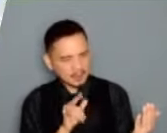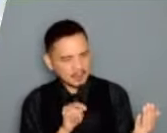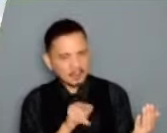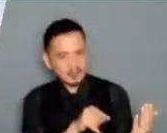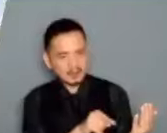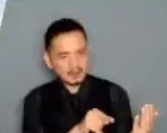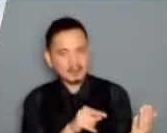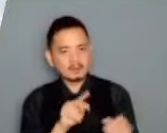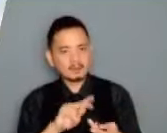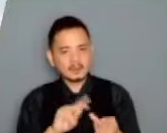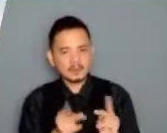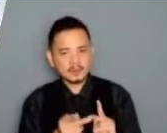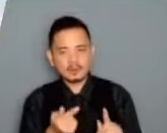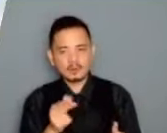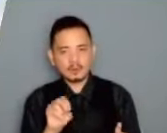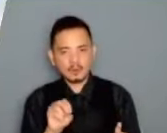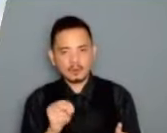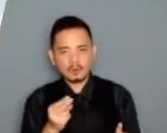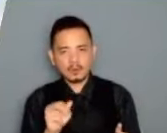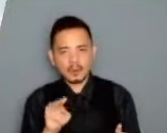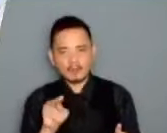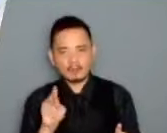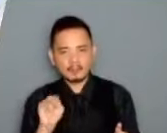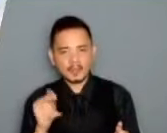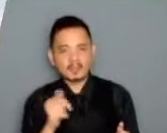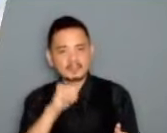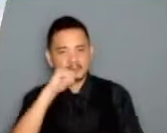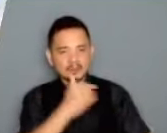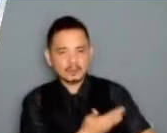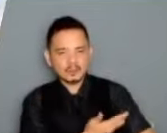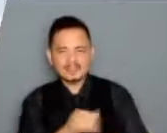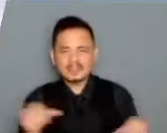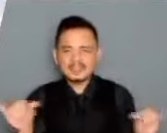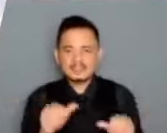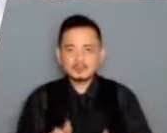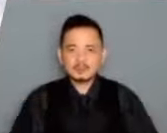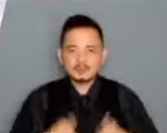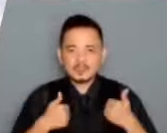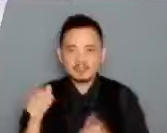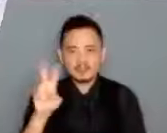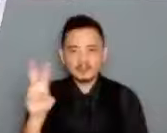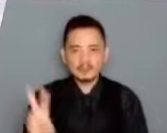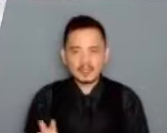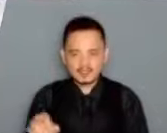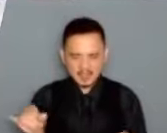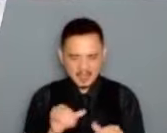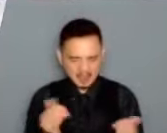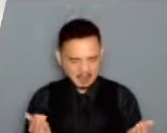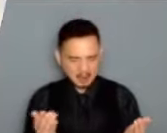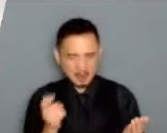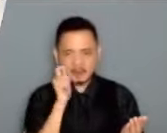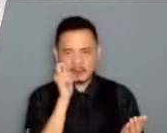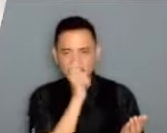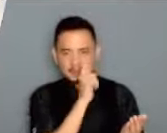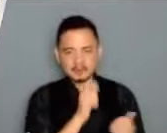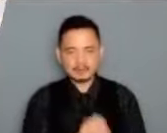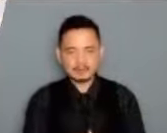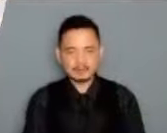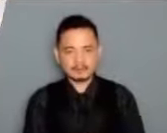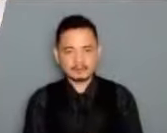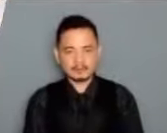yung address ni w yilin doon ay the same address nasa Valenzuela unang sinabi noon ni Mayor go na si Wen